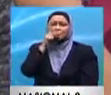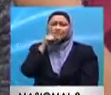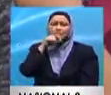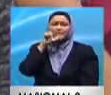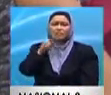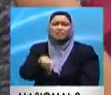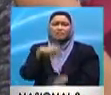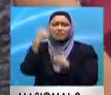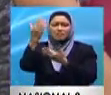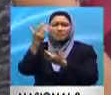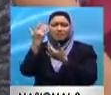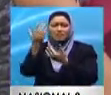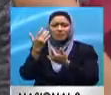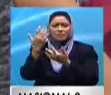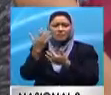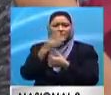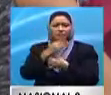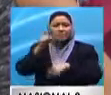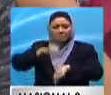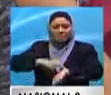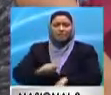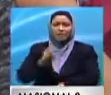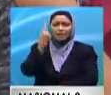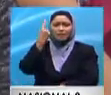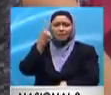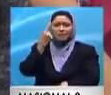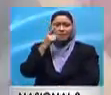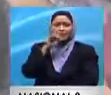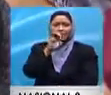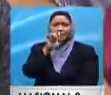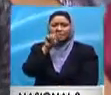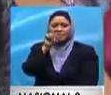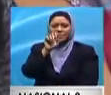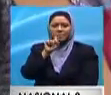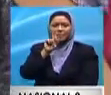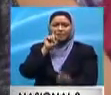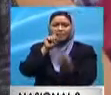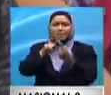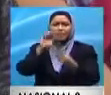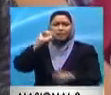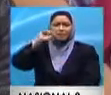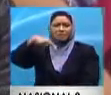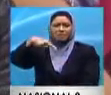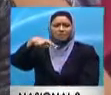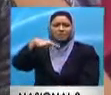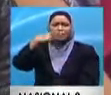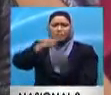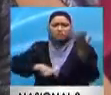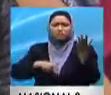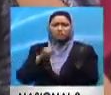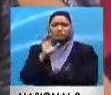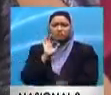bertunggu Tak first time ambil ETS ke sungai petaniga tiket tu